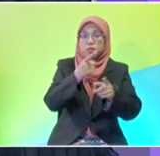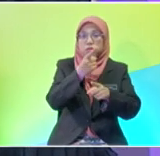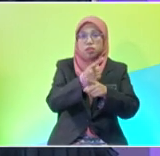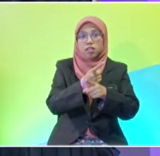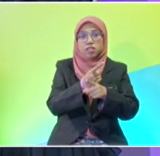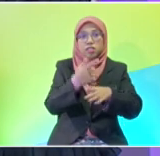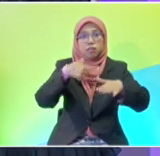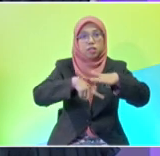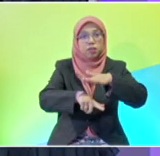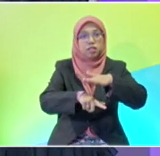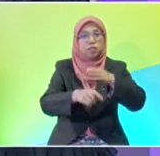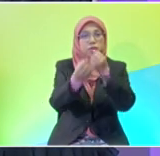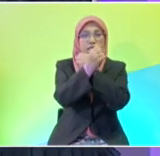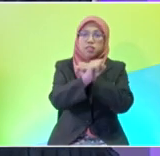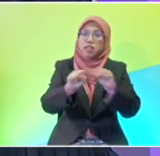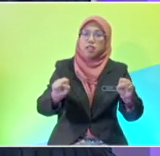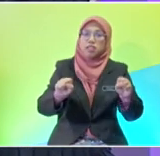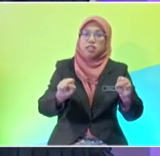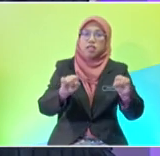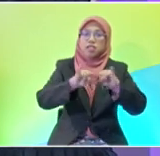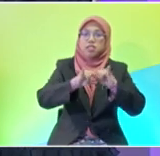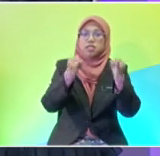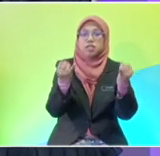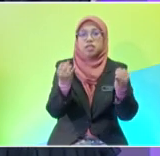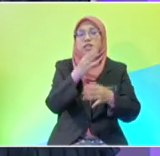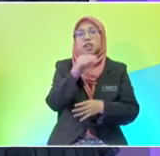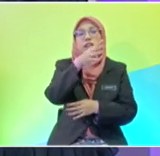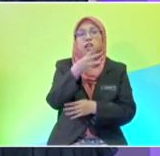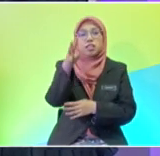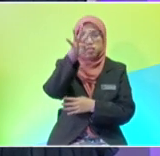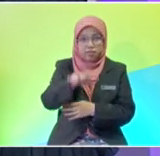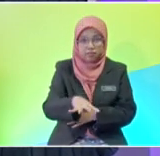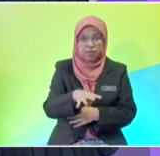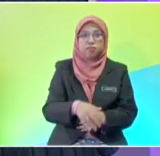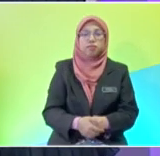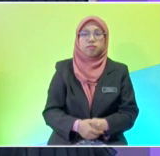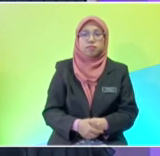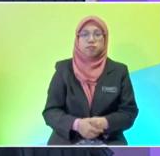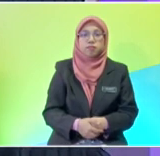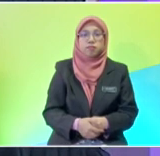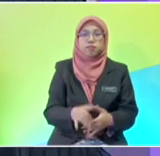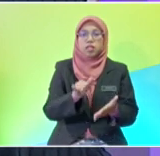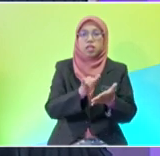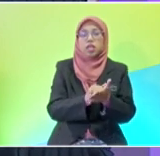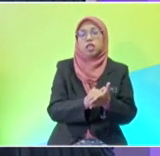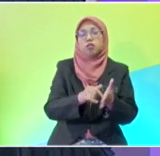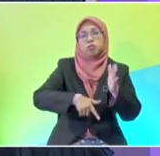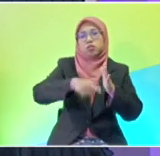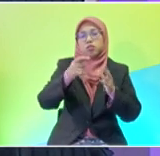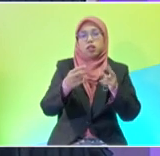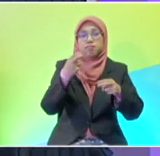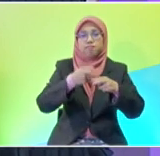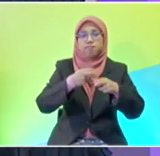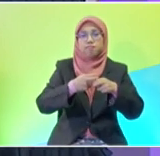melibatkan penyediaan Jenderal am dan lejer jadi di lebih suka lah semuanya iman yang